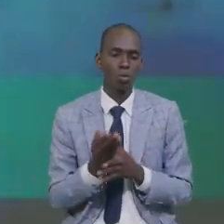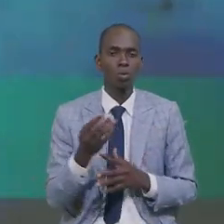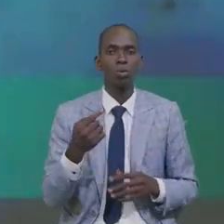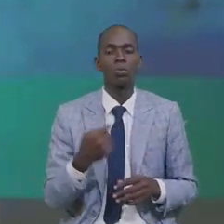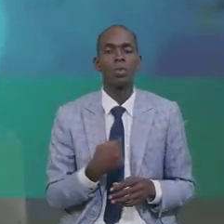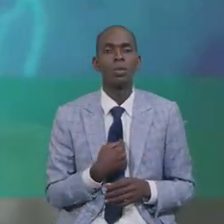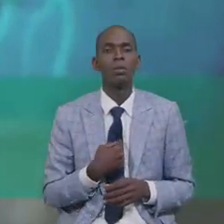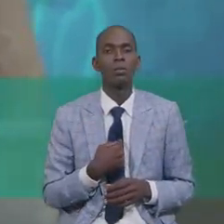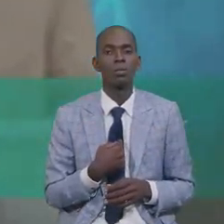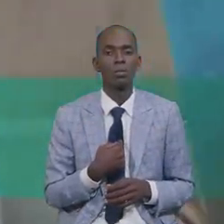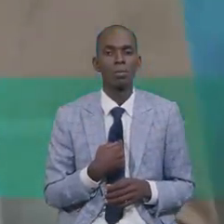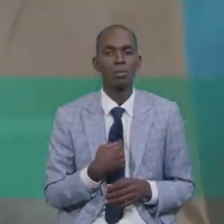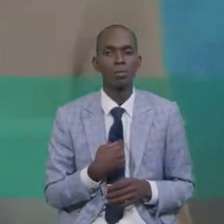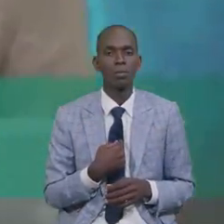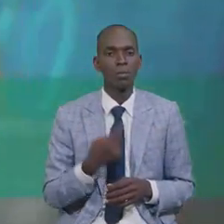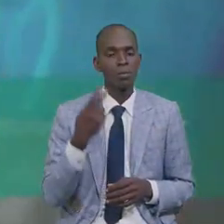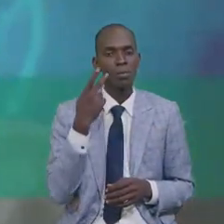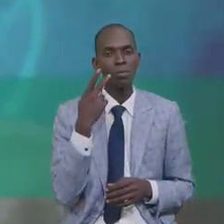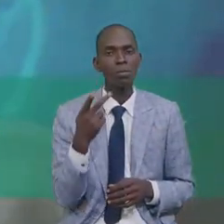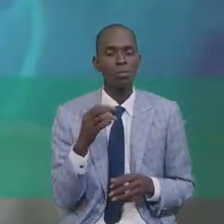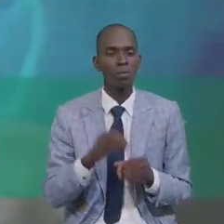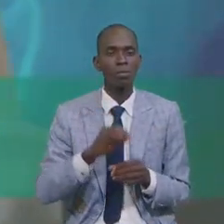Christ à travers moi.